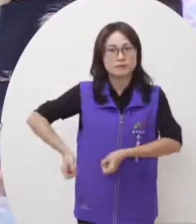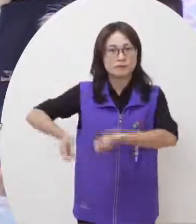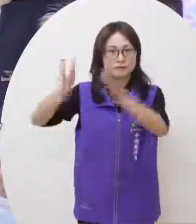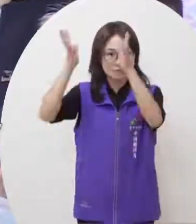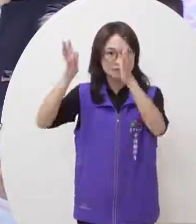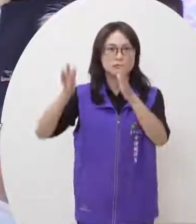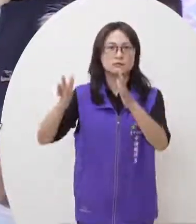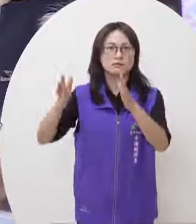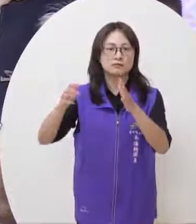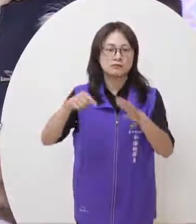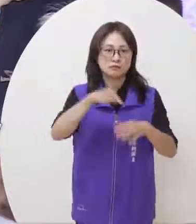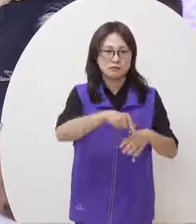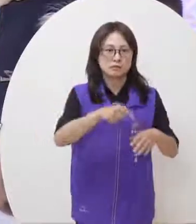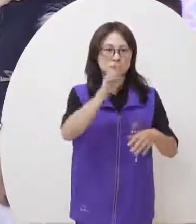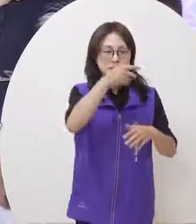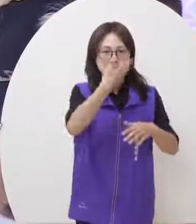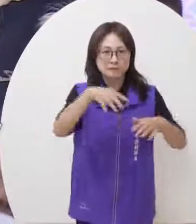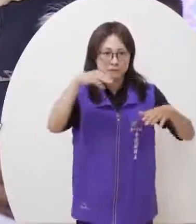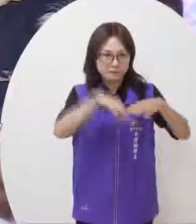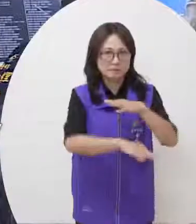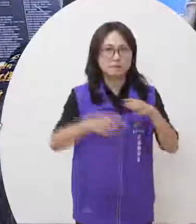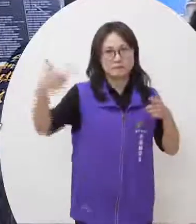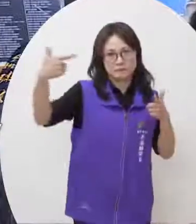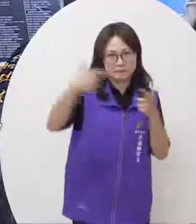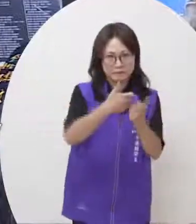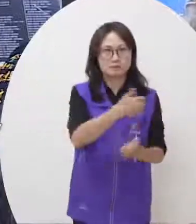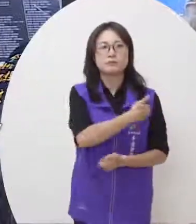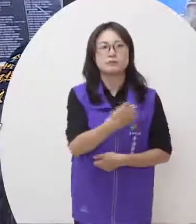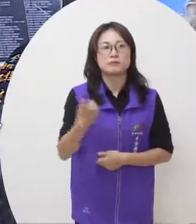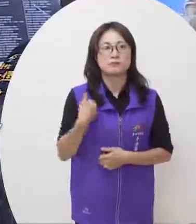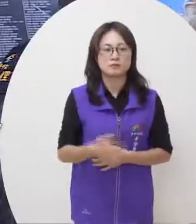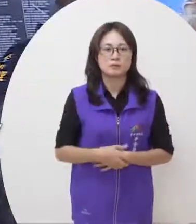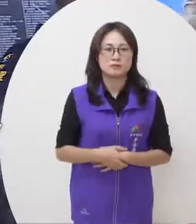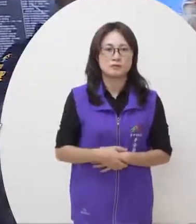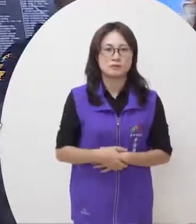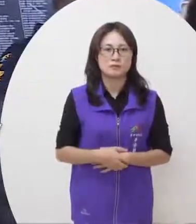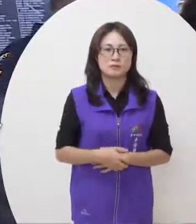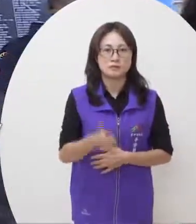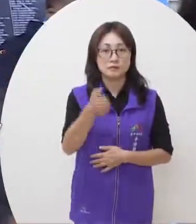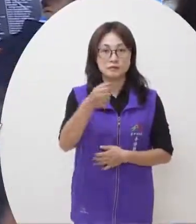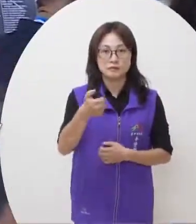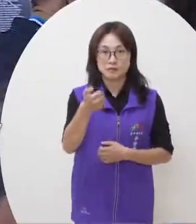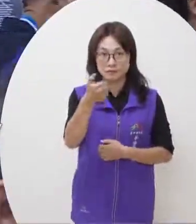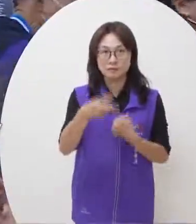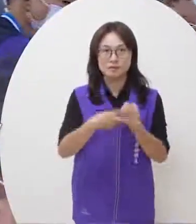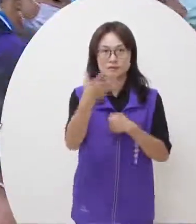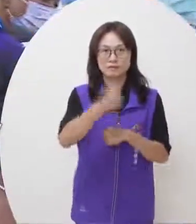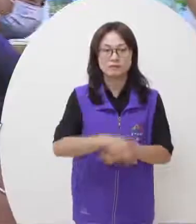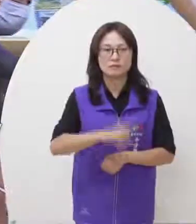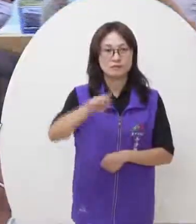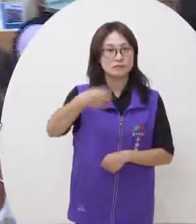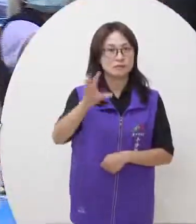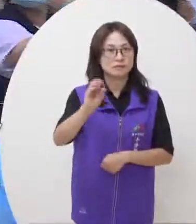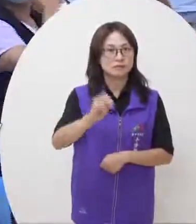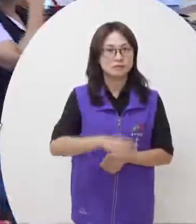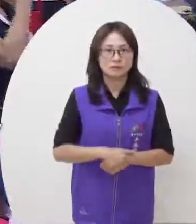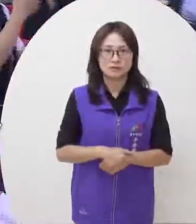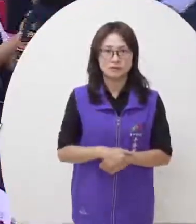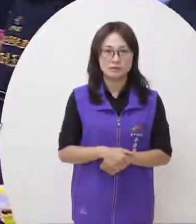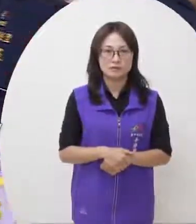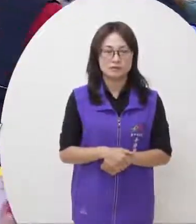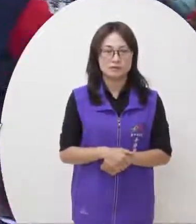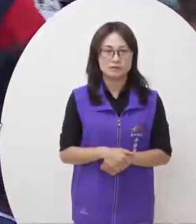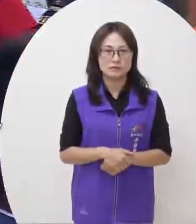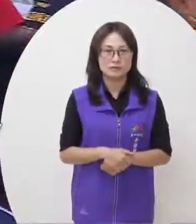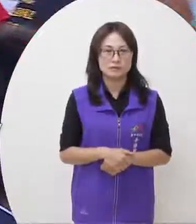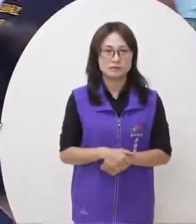人口数蛮多的。谢谢。 好，谢谢桂香里长。好，接下来 好，